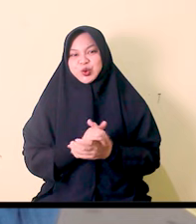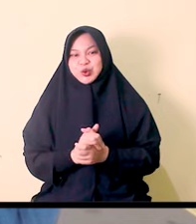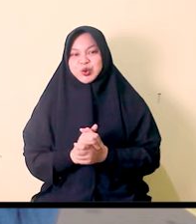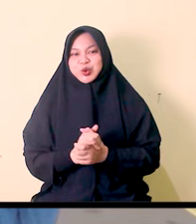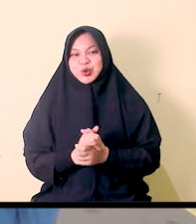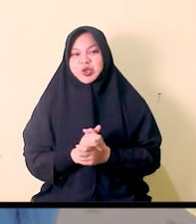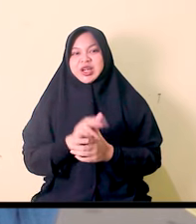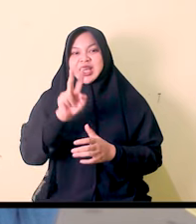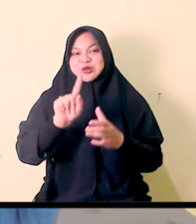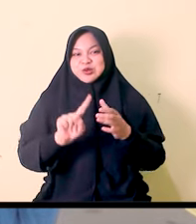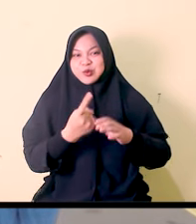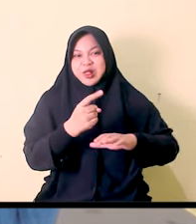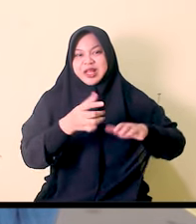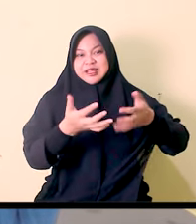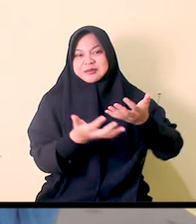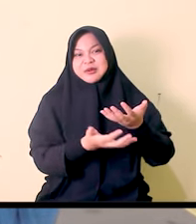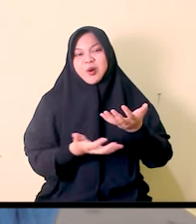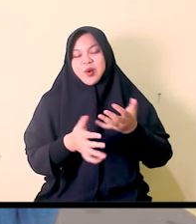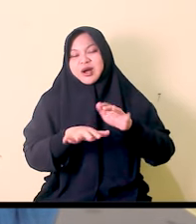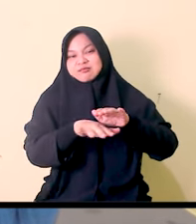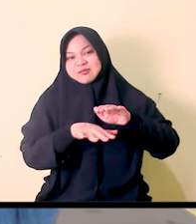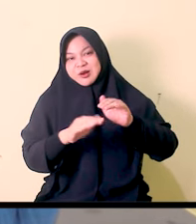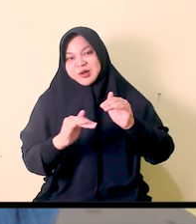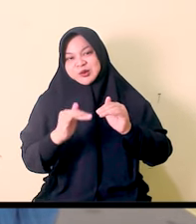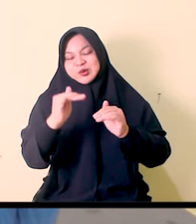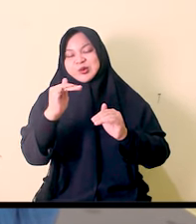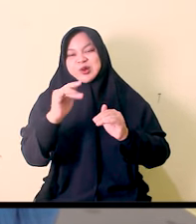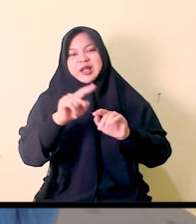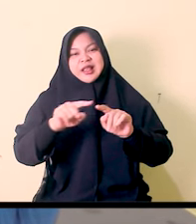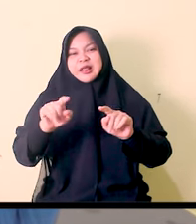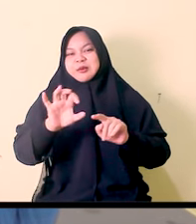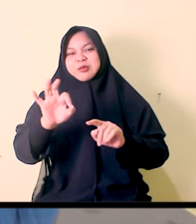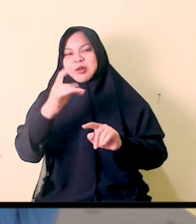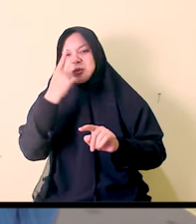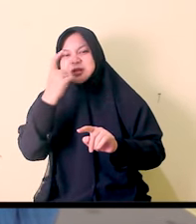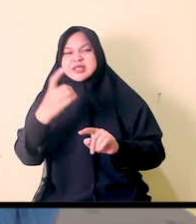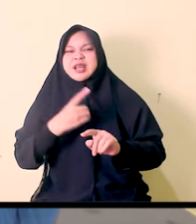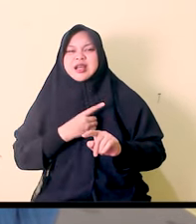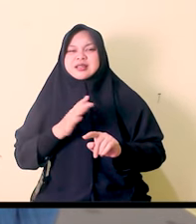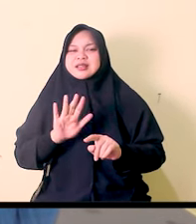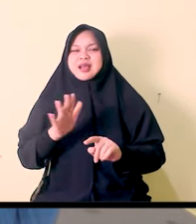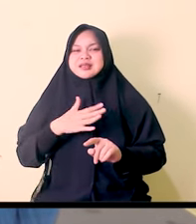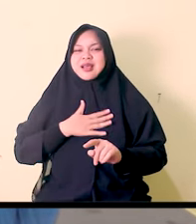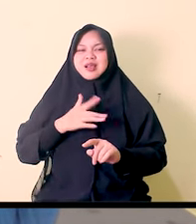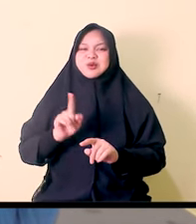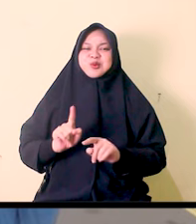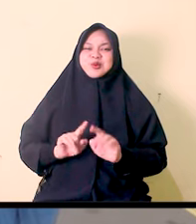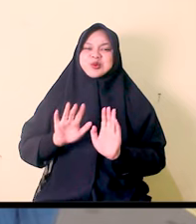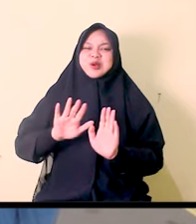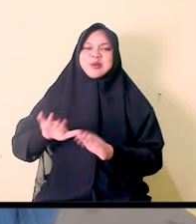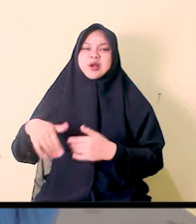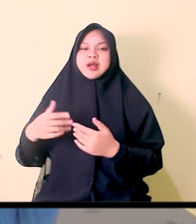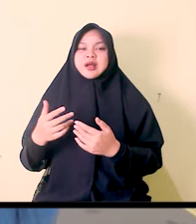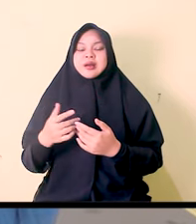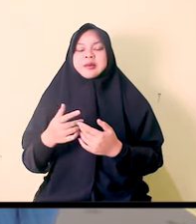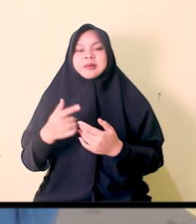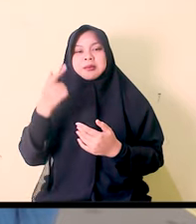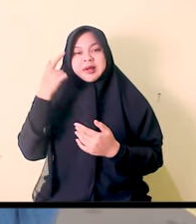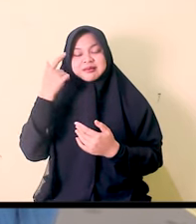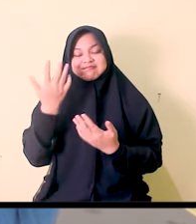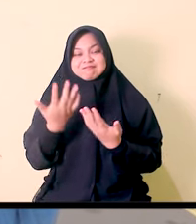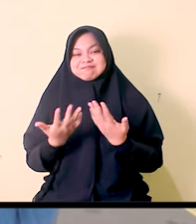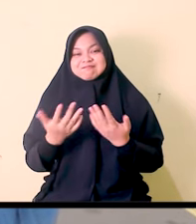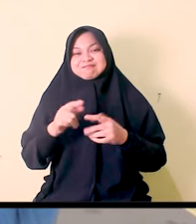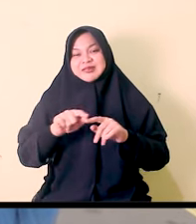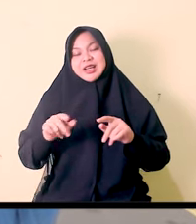kepala dusun Loh harus dimulai dari bawah kan Pak Tapi beliau tidak percaya diri waktu itu Pak jangan saya dulu Pak Padahal